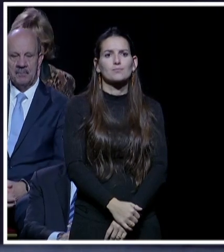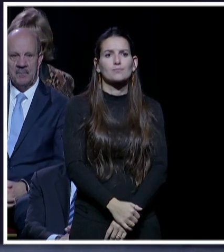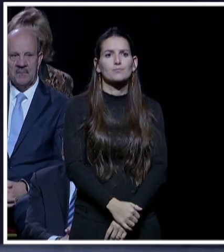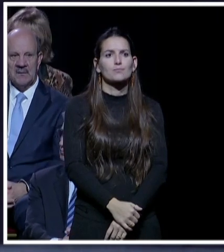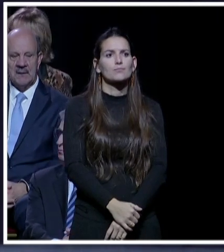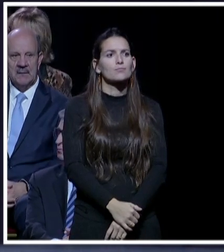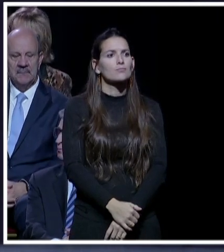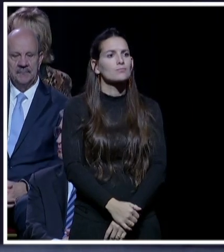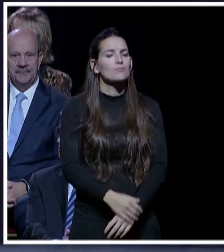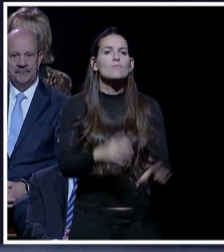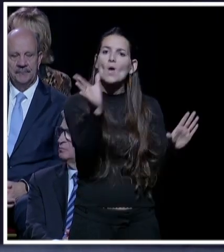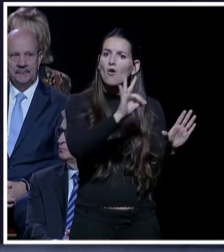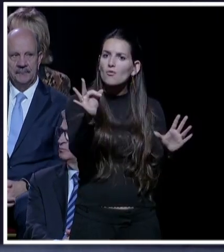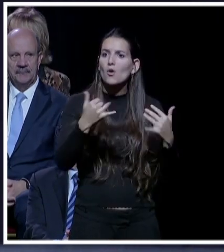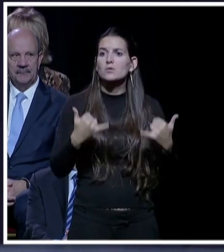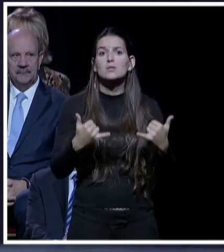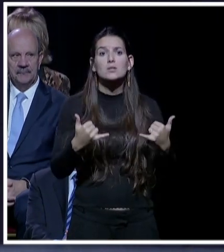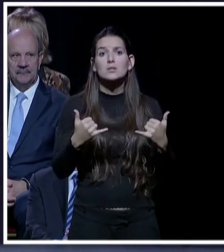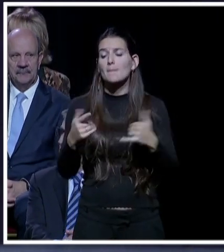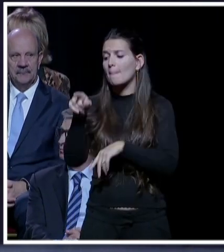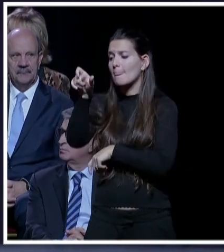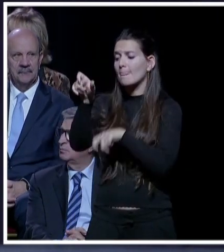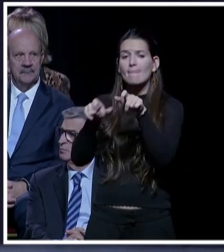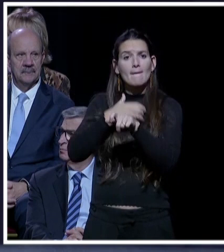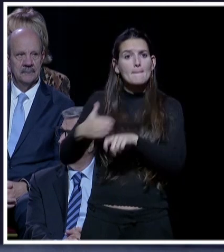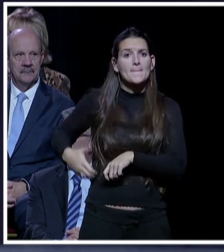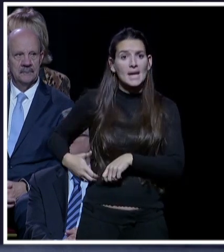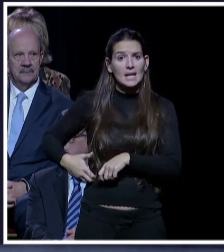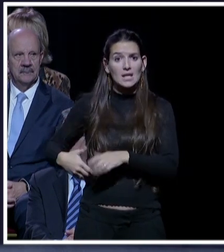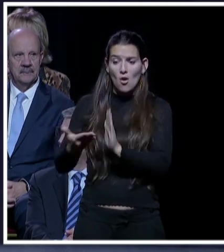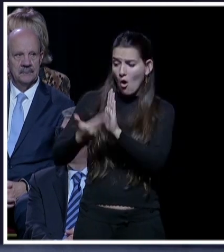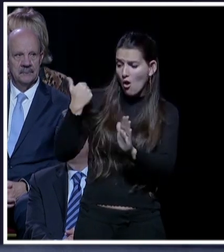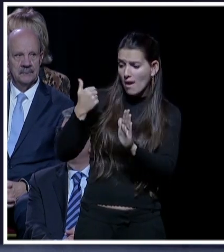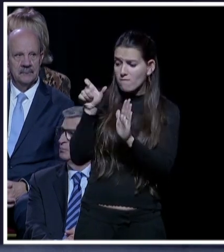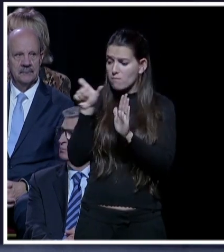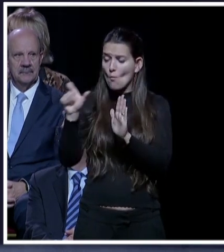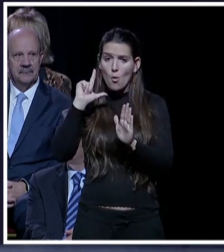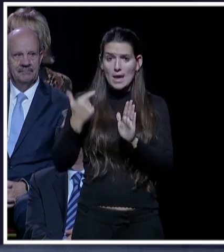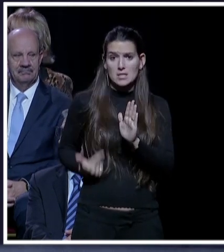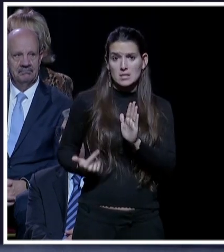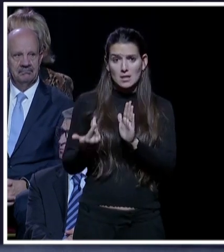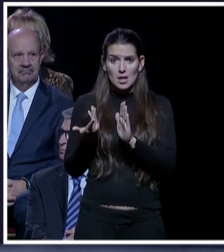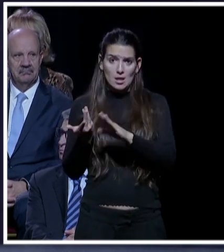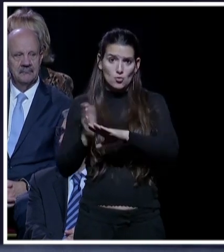Dans notre France, on n'interdit pas aux mairies d'ajouter le mot laïcité sur le fronton de leur école.